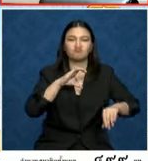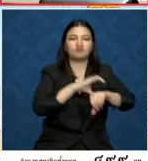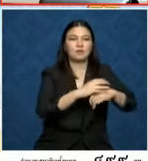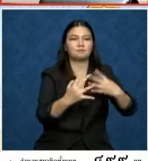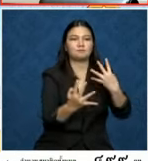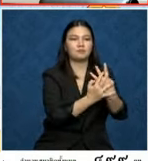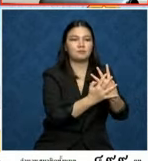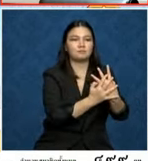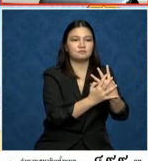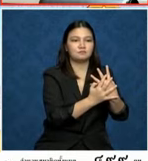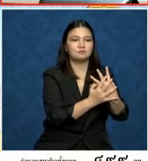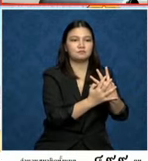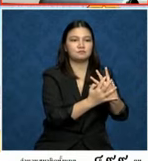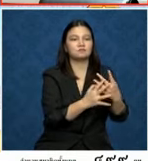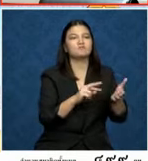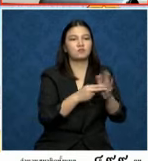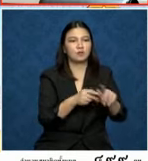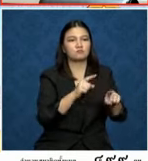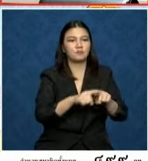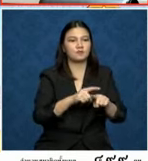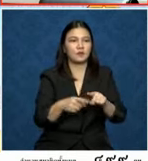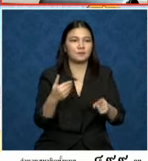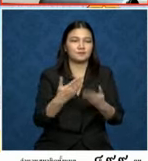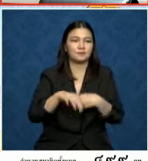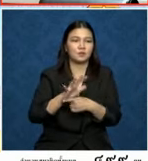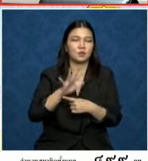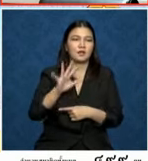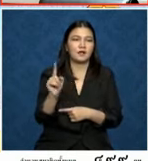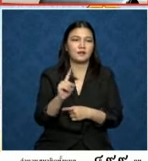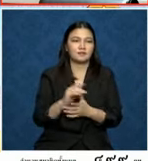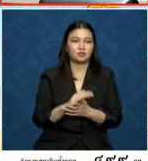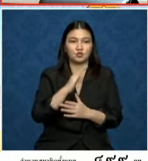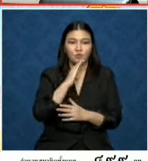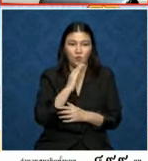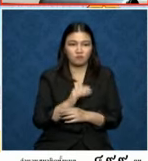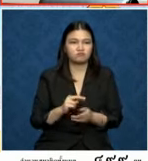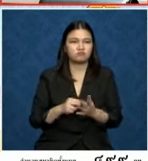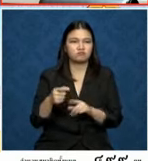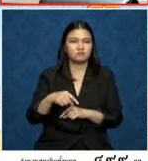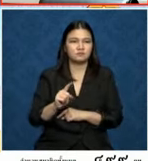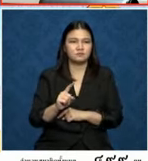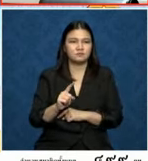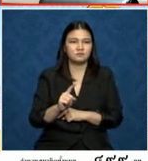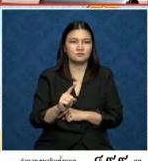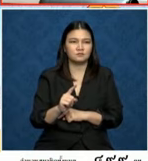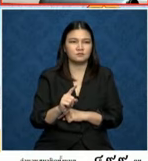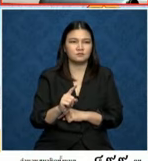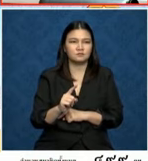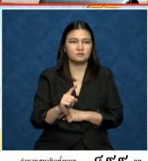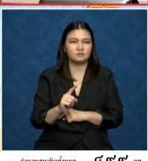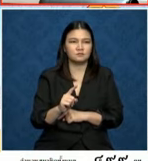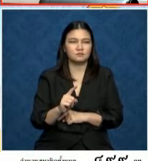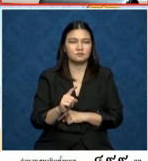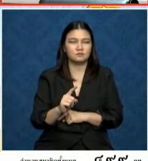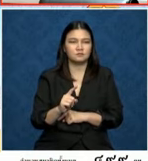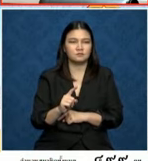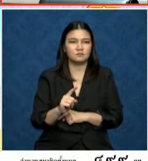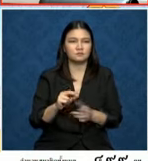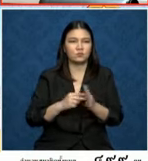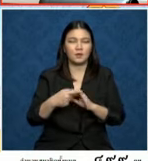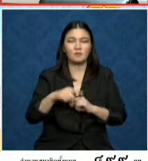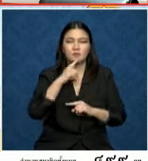าเชื่อถืออย่างไรก็ตามนะครับข้อที่5โทษจำคุกจากการใช้เช็คถูกใช้เป็นเครื่องมือบีบบังคับในการชำระหนี้ที่ผ่านม